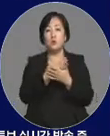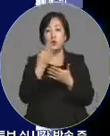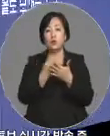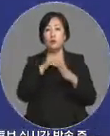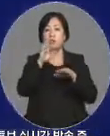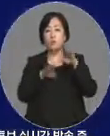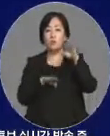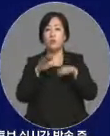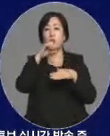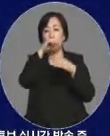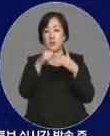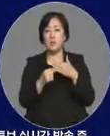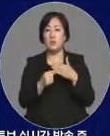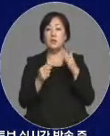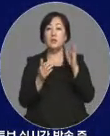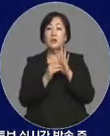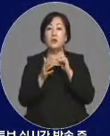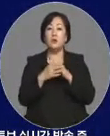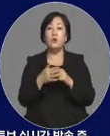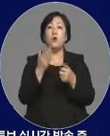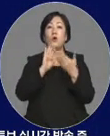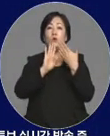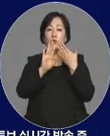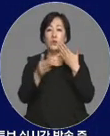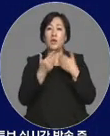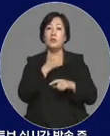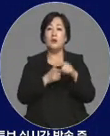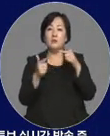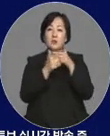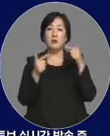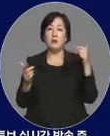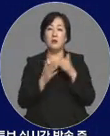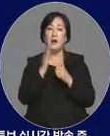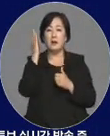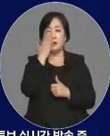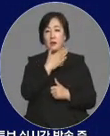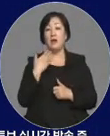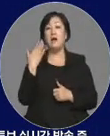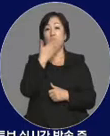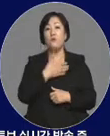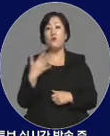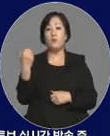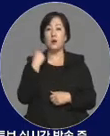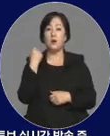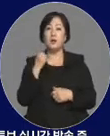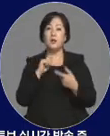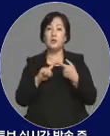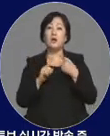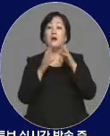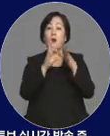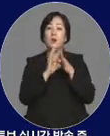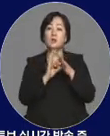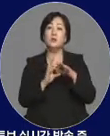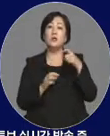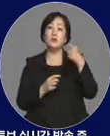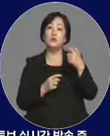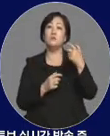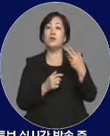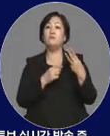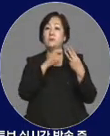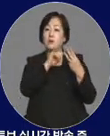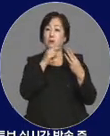나타났습니다. 코로나19 이후 증가한 분야는 위생건강에 대한 관심이 63.5%로 가장